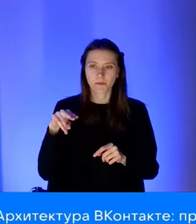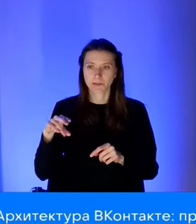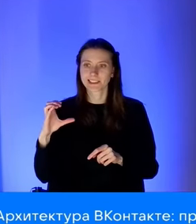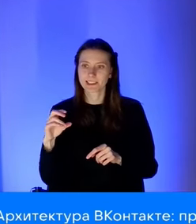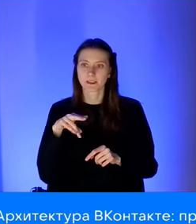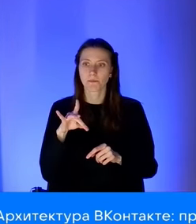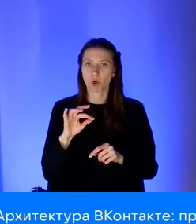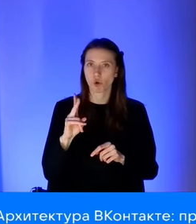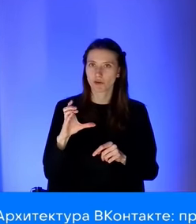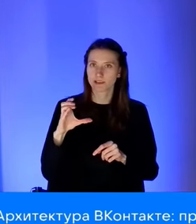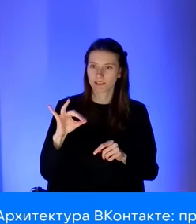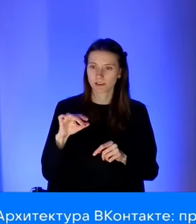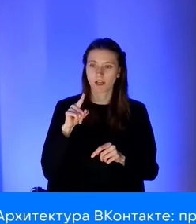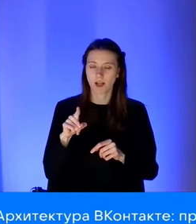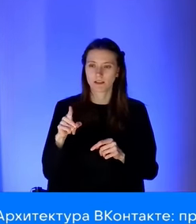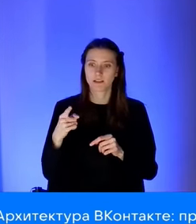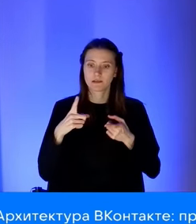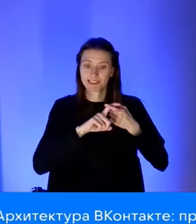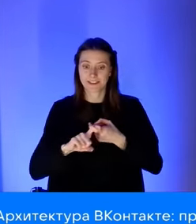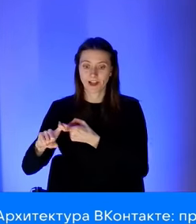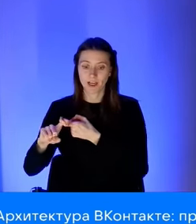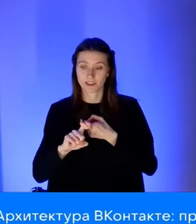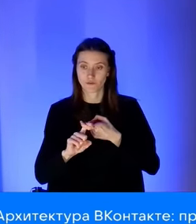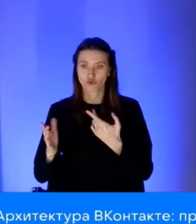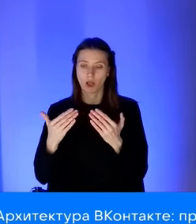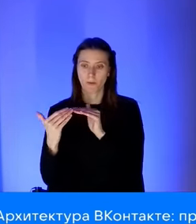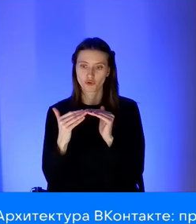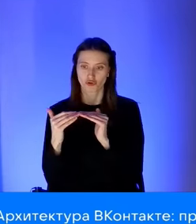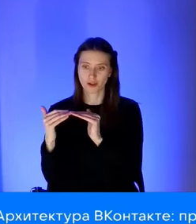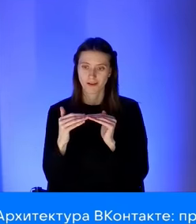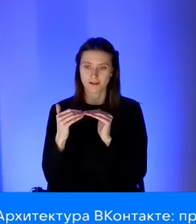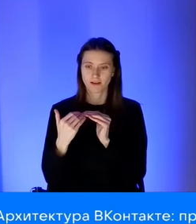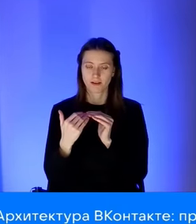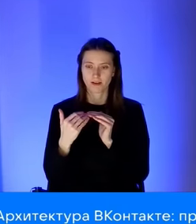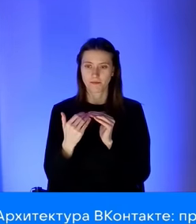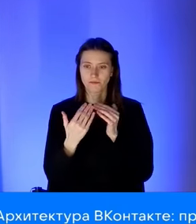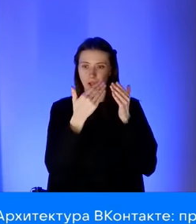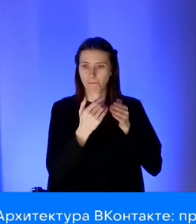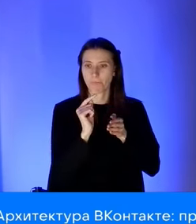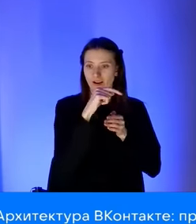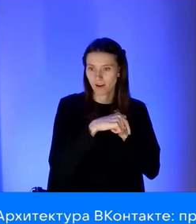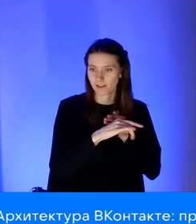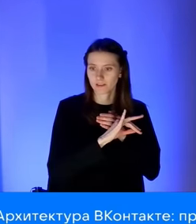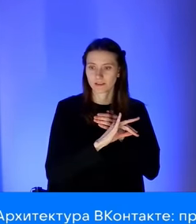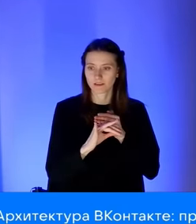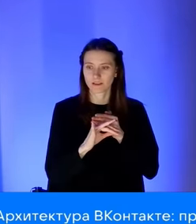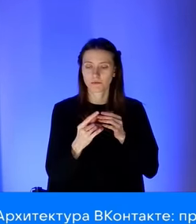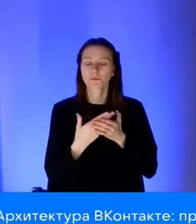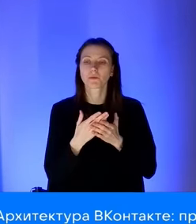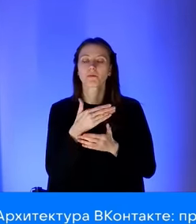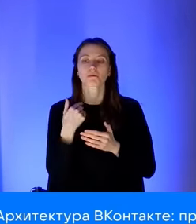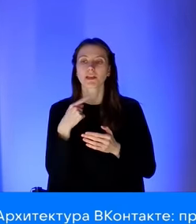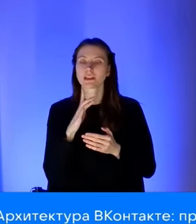обще энда и баз данных То есть к примеру мы не говорим что Пойди в какой-то шарт